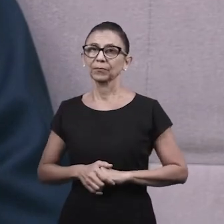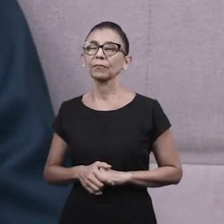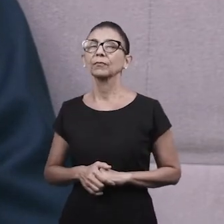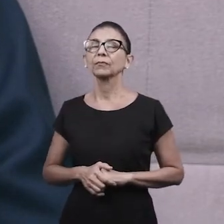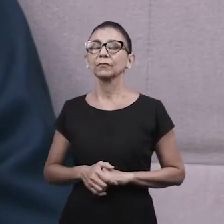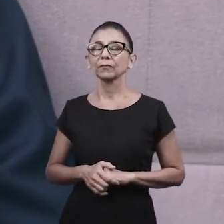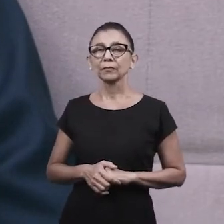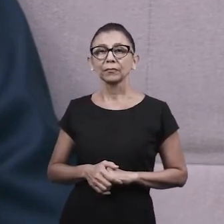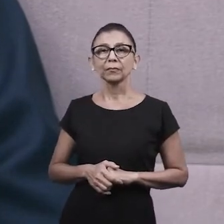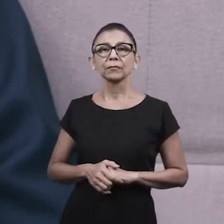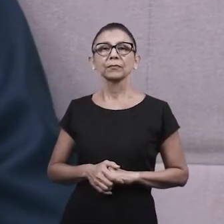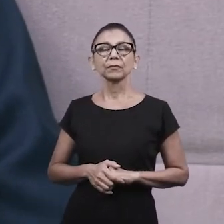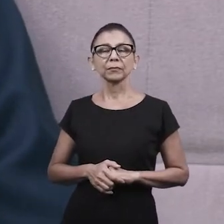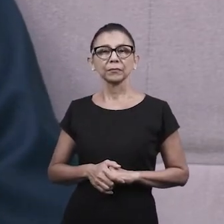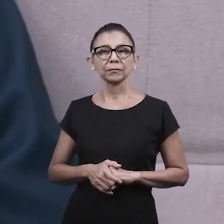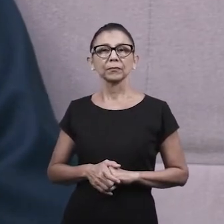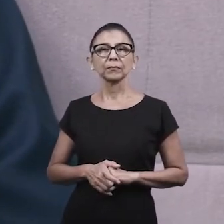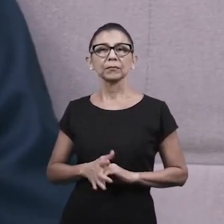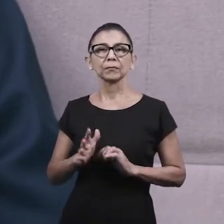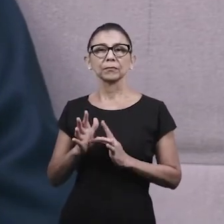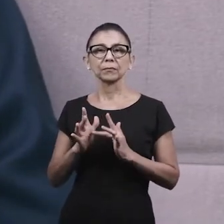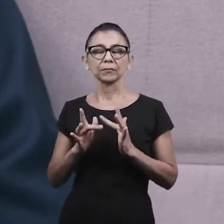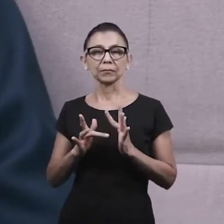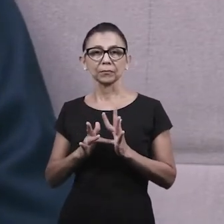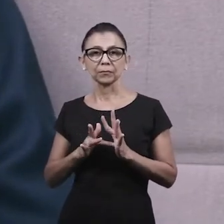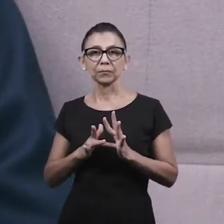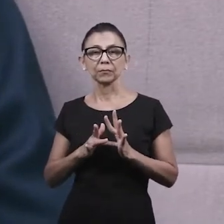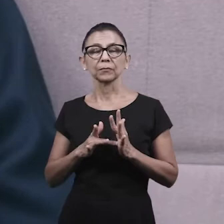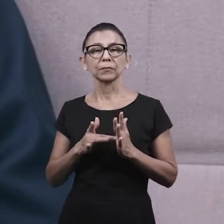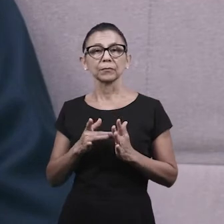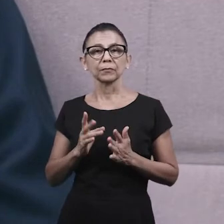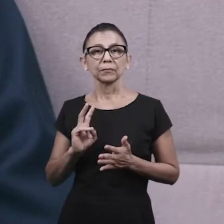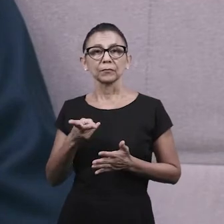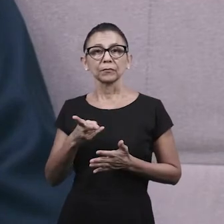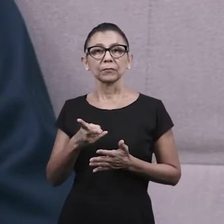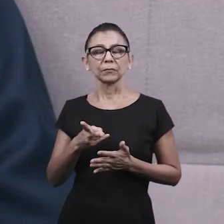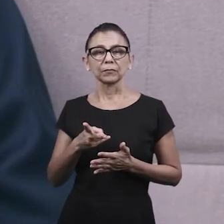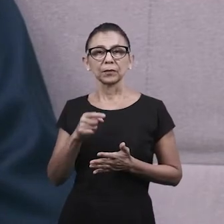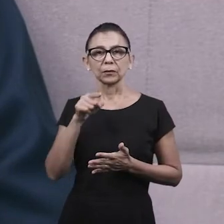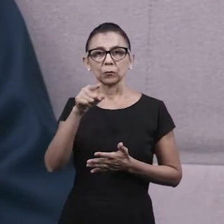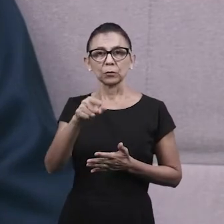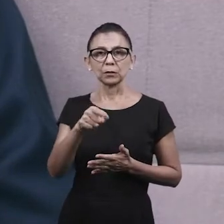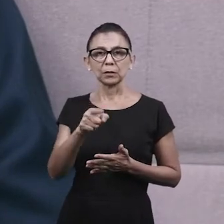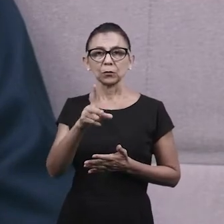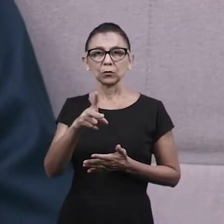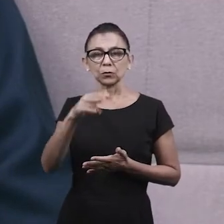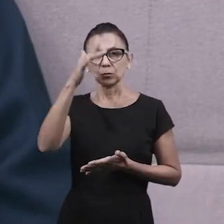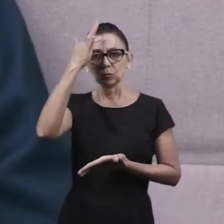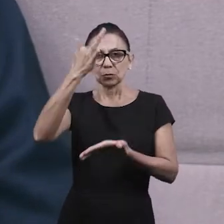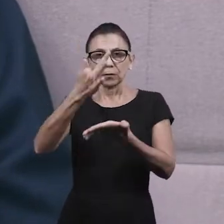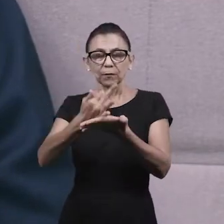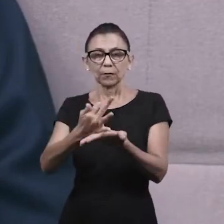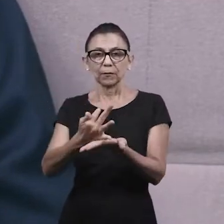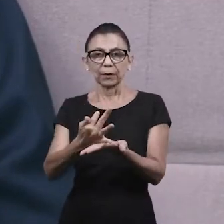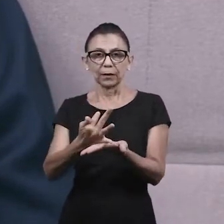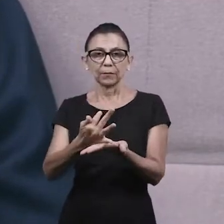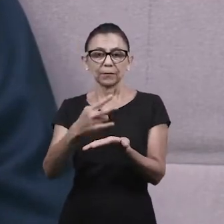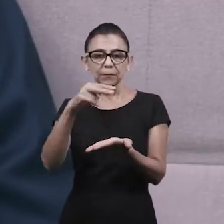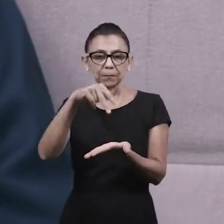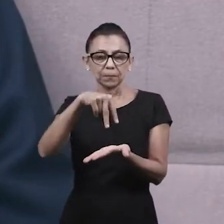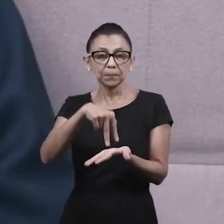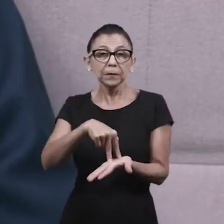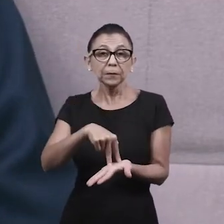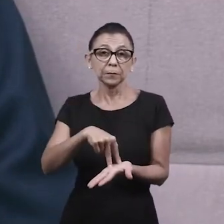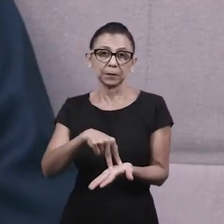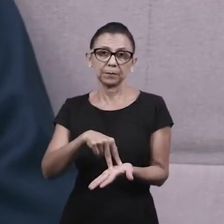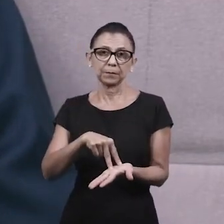Et cela est fait par l'action du Saint-Esprit, qui est celui qui